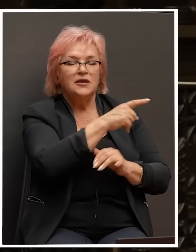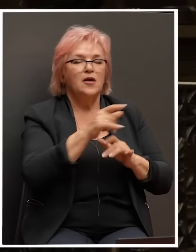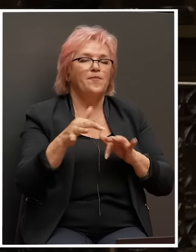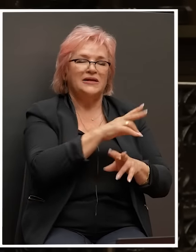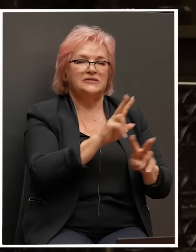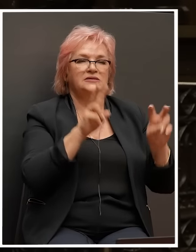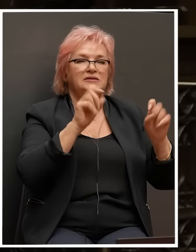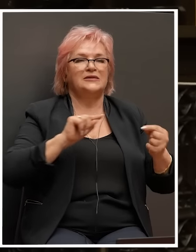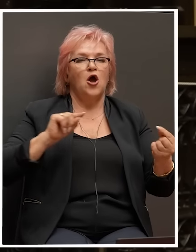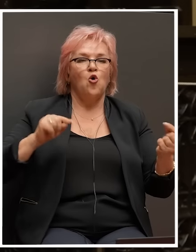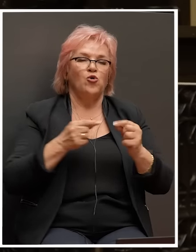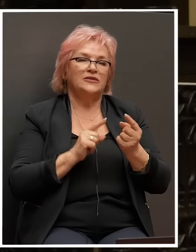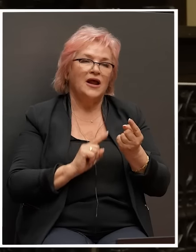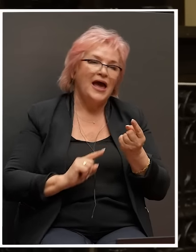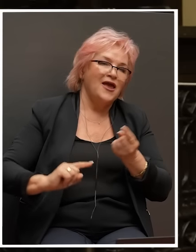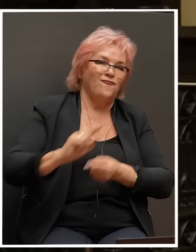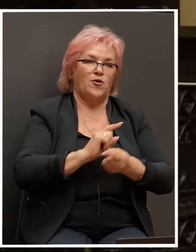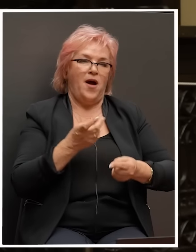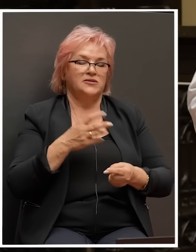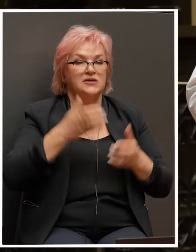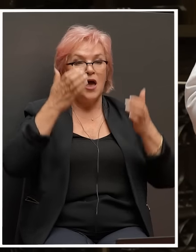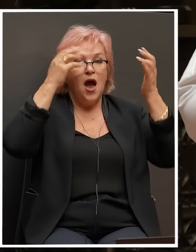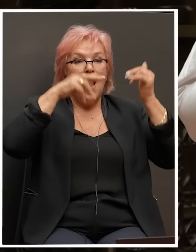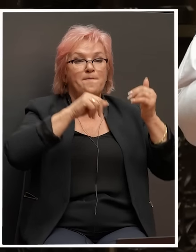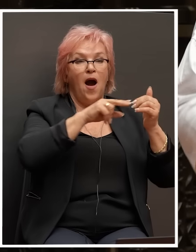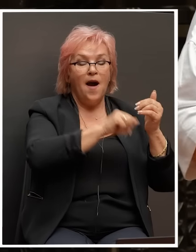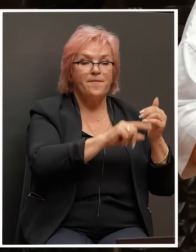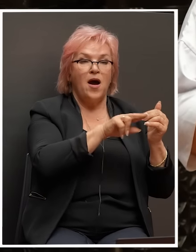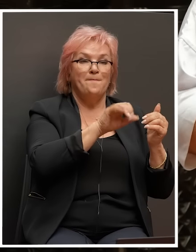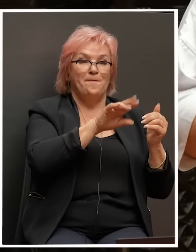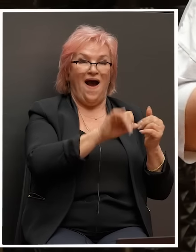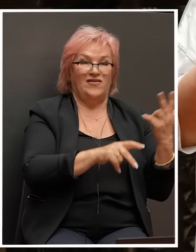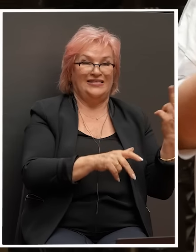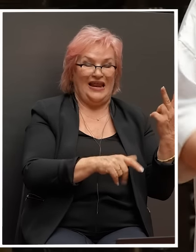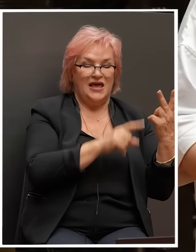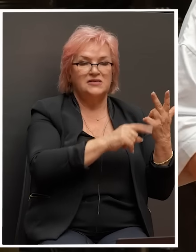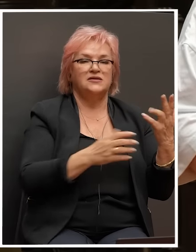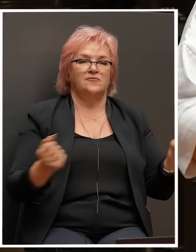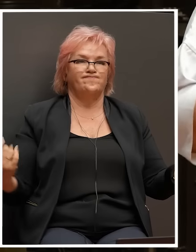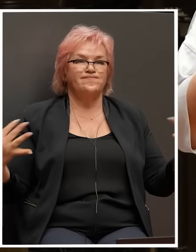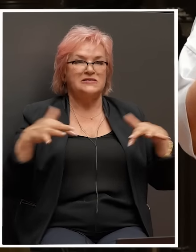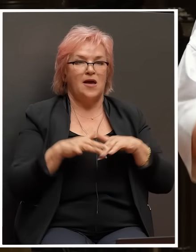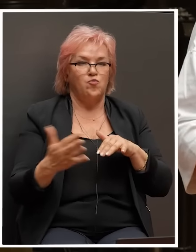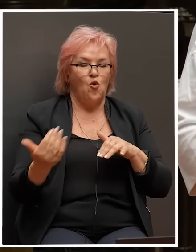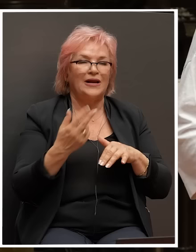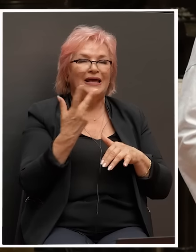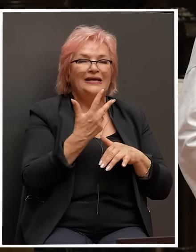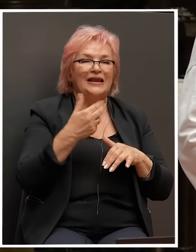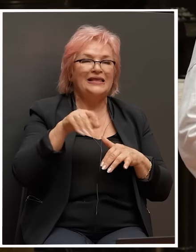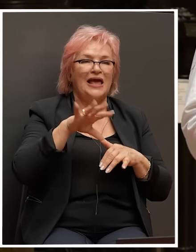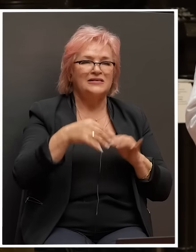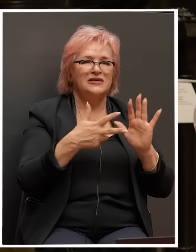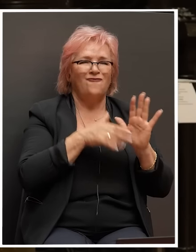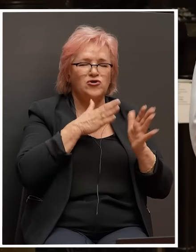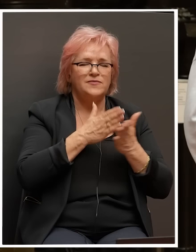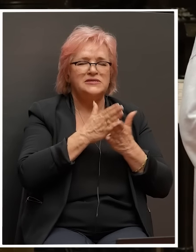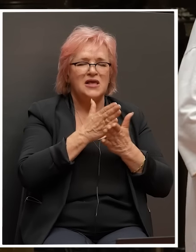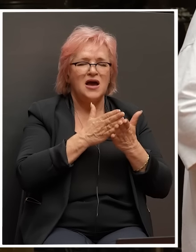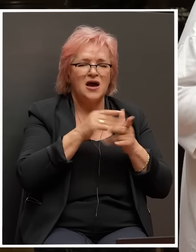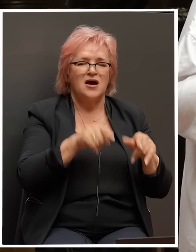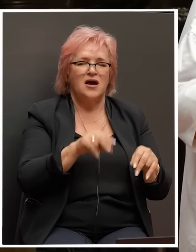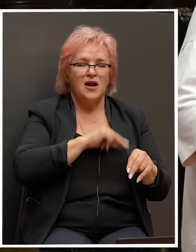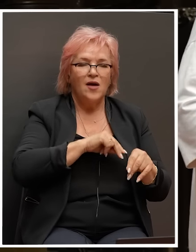получает название контрреформация. Папа Павел III собирает Тридентский собор, который работает почти 80 лет. На